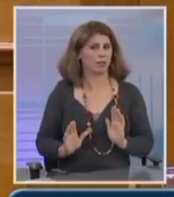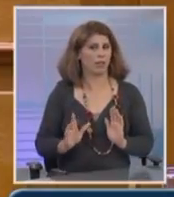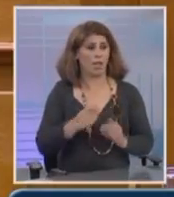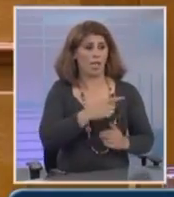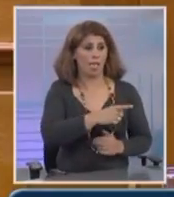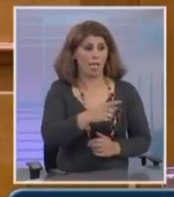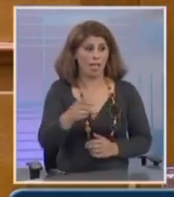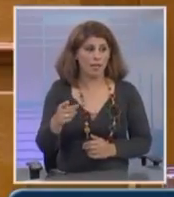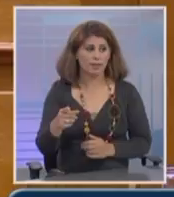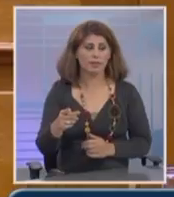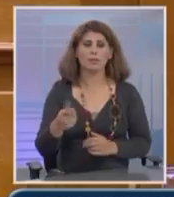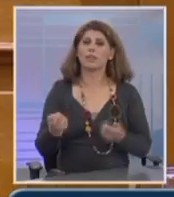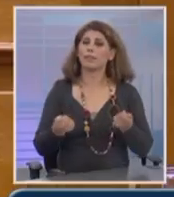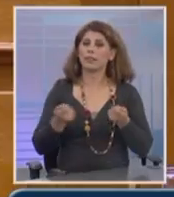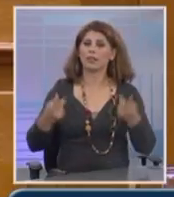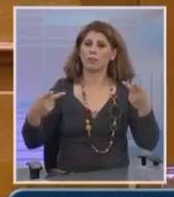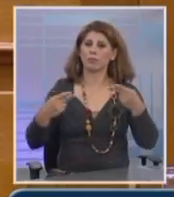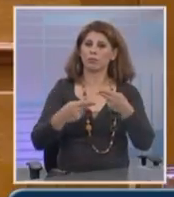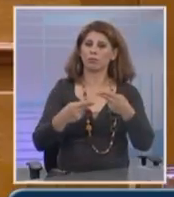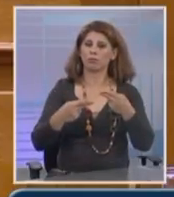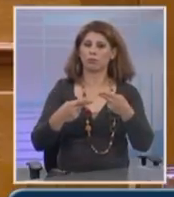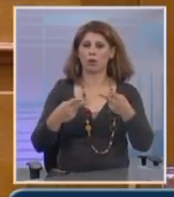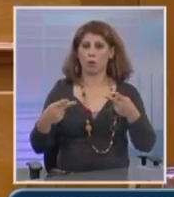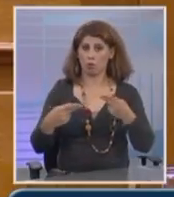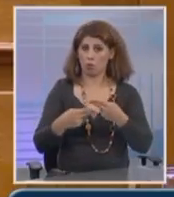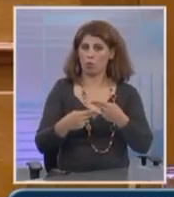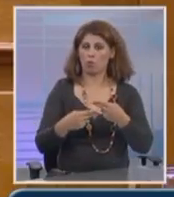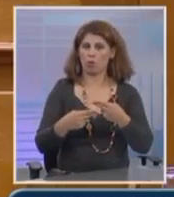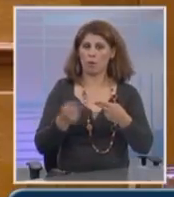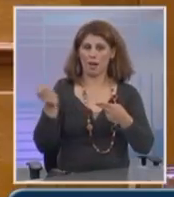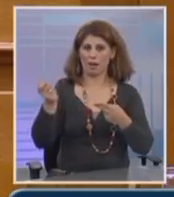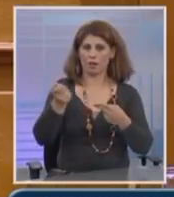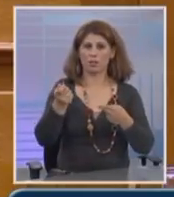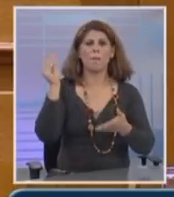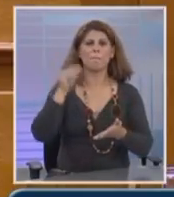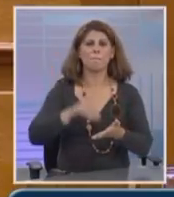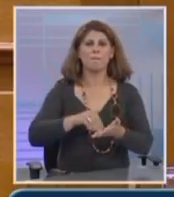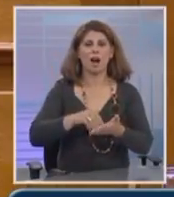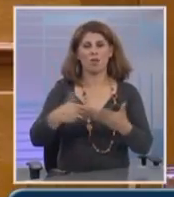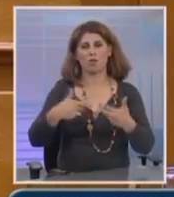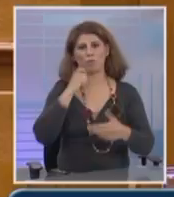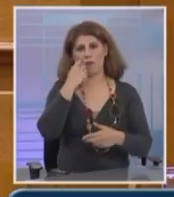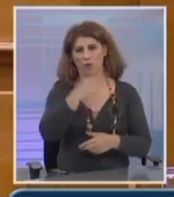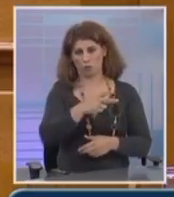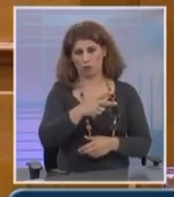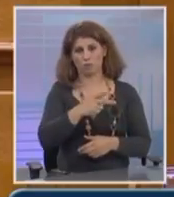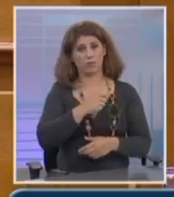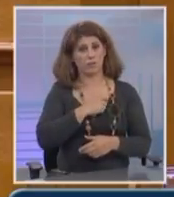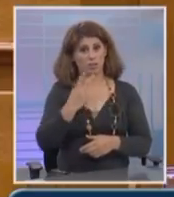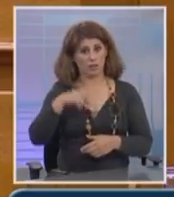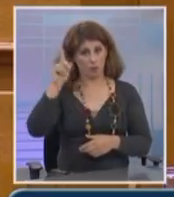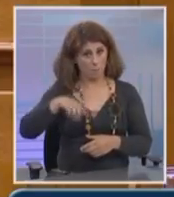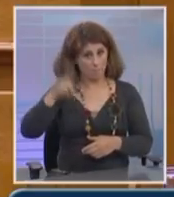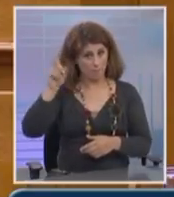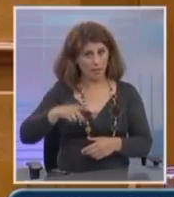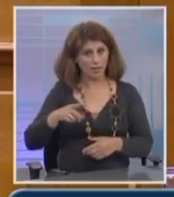όμως κάνατε το κούρεμα του χρέους σημαία σας. Αυταπατηθήκατε για άλλη μια φορά, θεωρώντας ότι σε δύο μέρες θα λάβετε